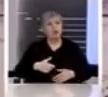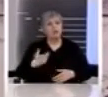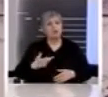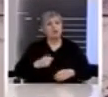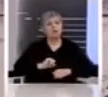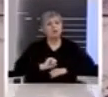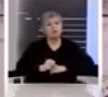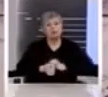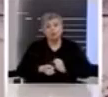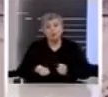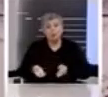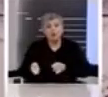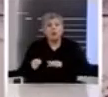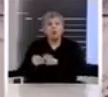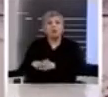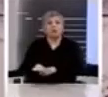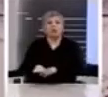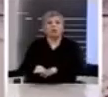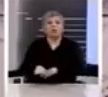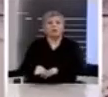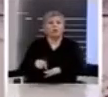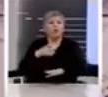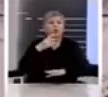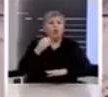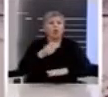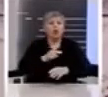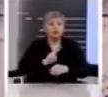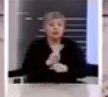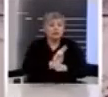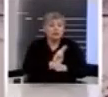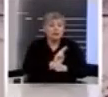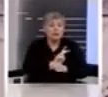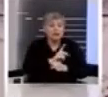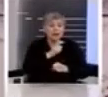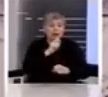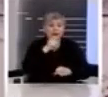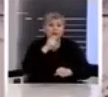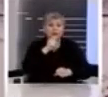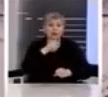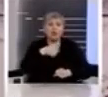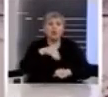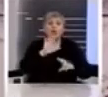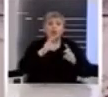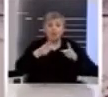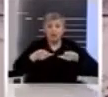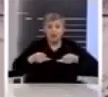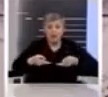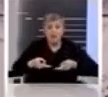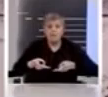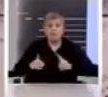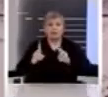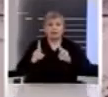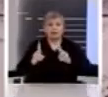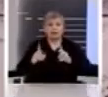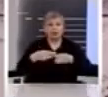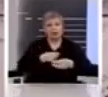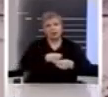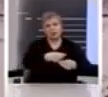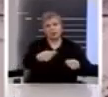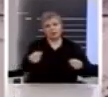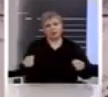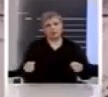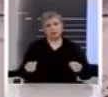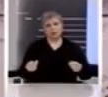συγκάλυψη, επειδή κρατικά κυβερνητικά έγγραφα δεν δώσαμε την άδεια δια της Βουλής να